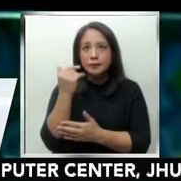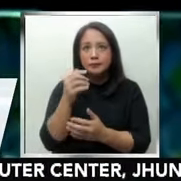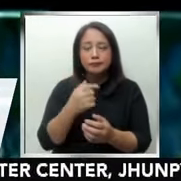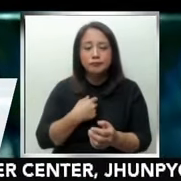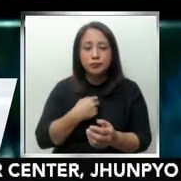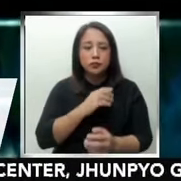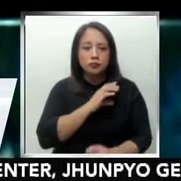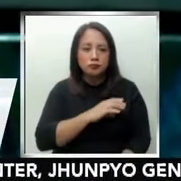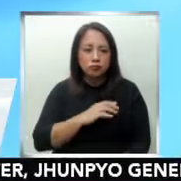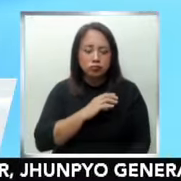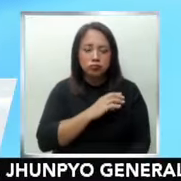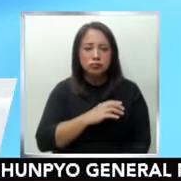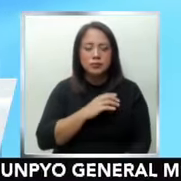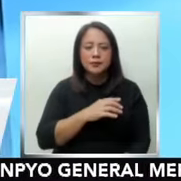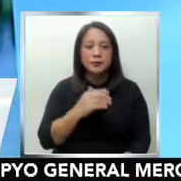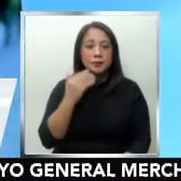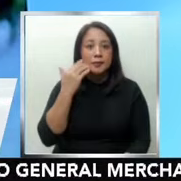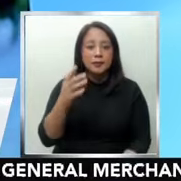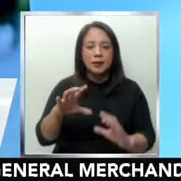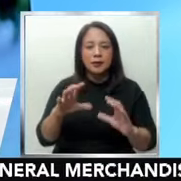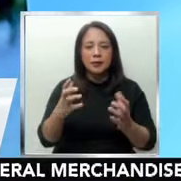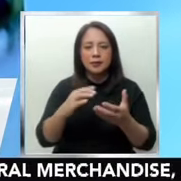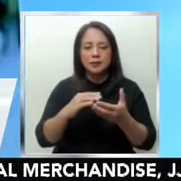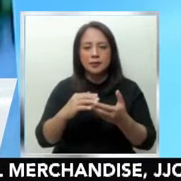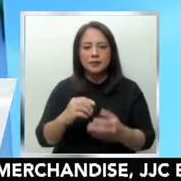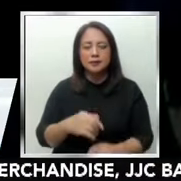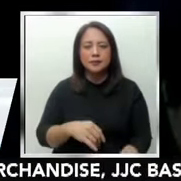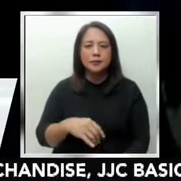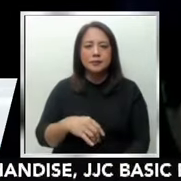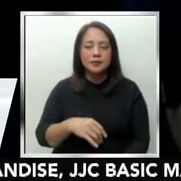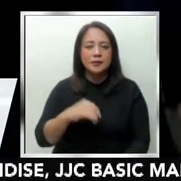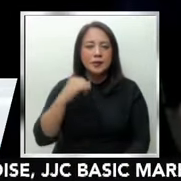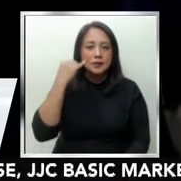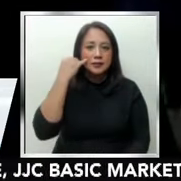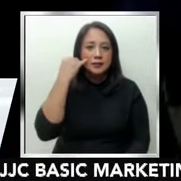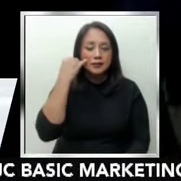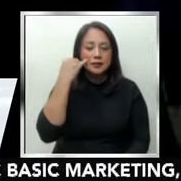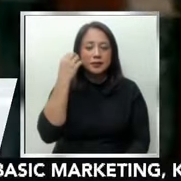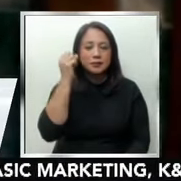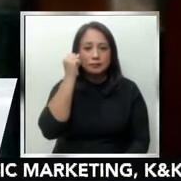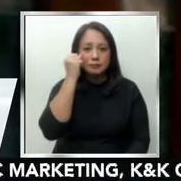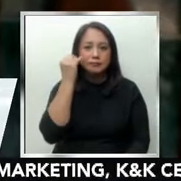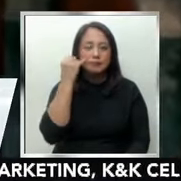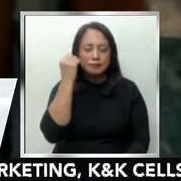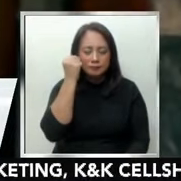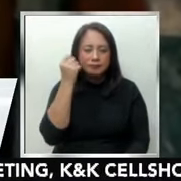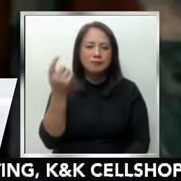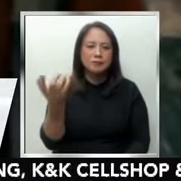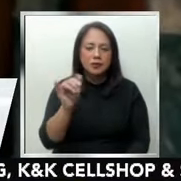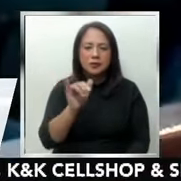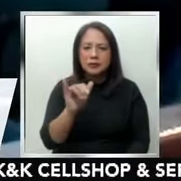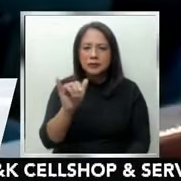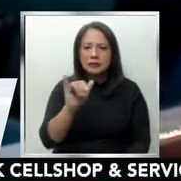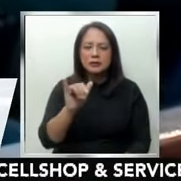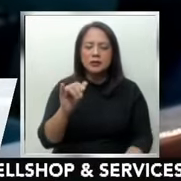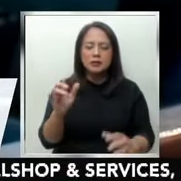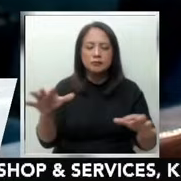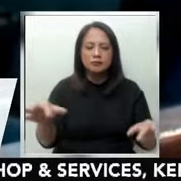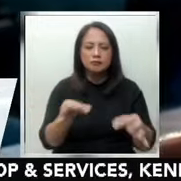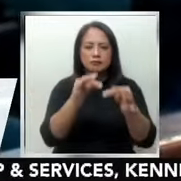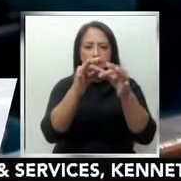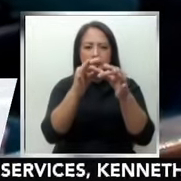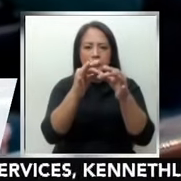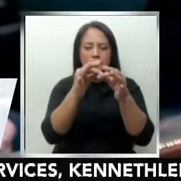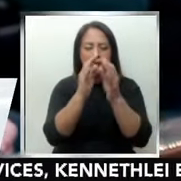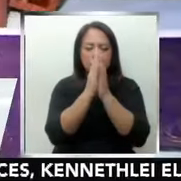nasawi nilang classmate na si John Matthew salilig isang requ mas ang hinalay din ng student government para Ipagdasal ang